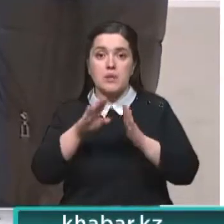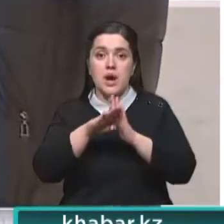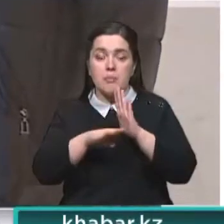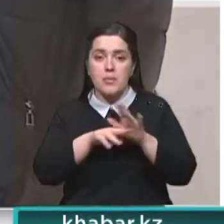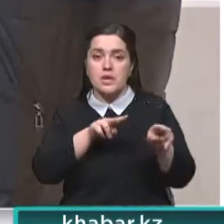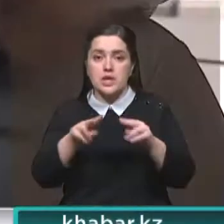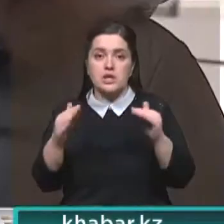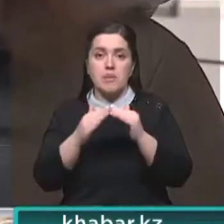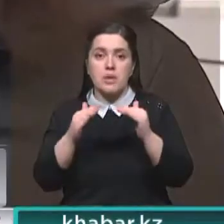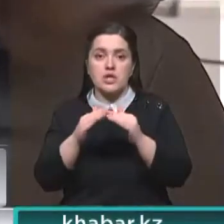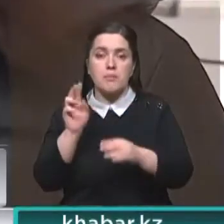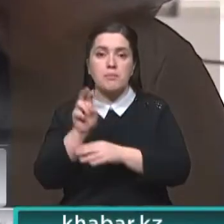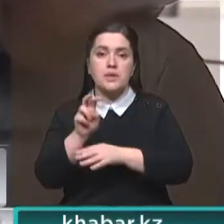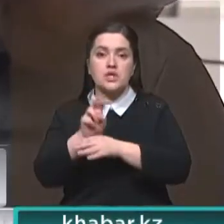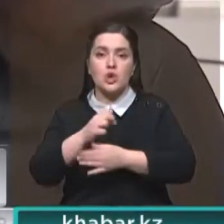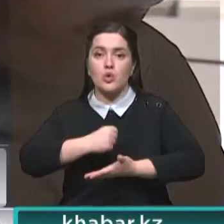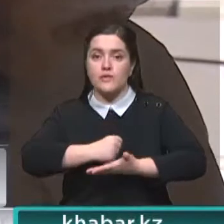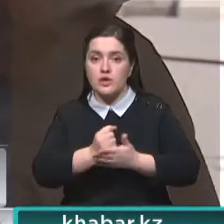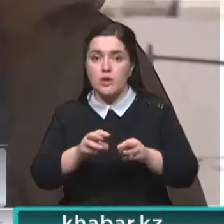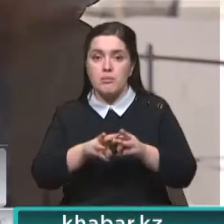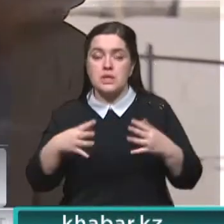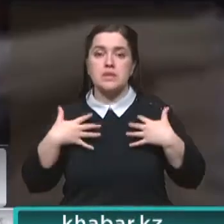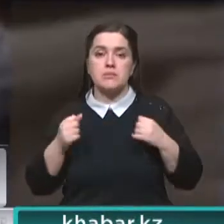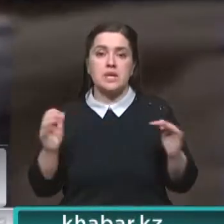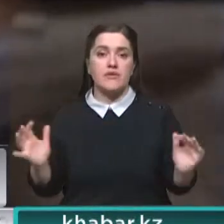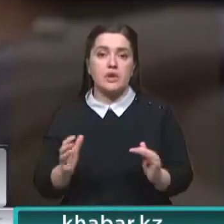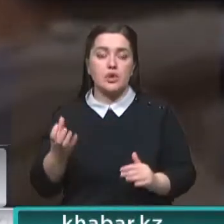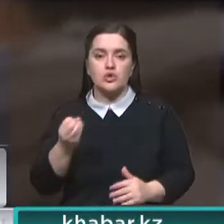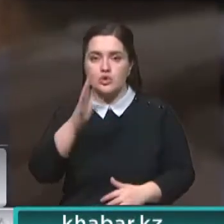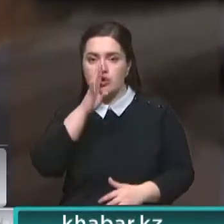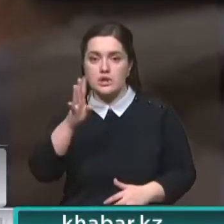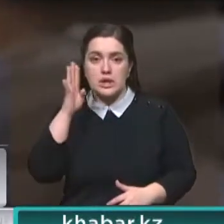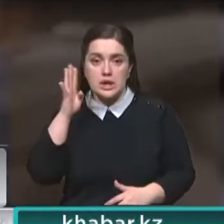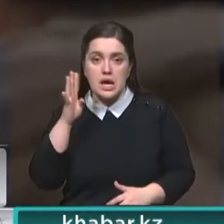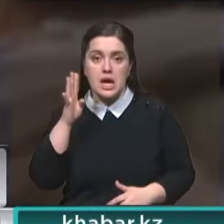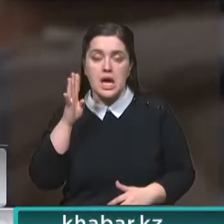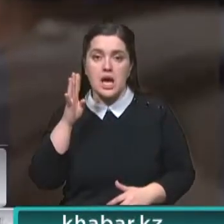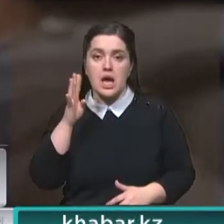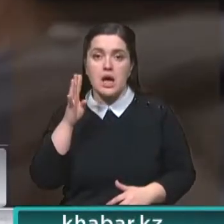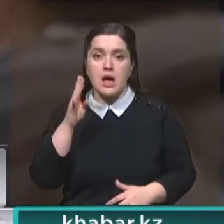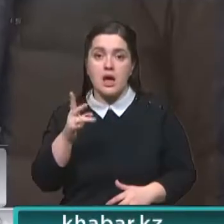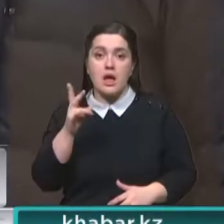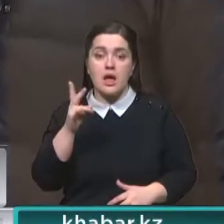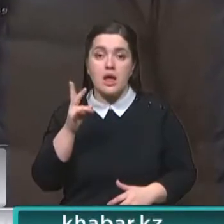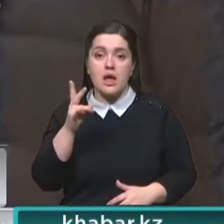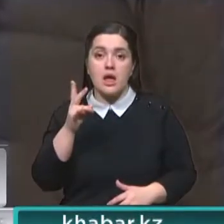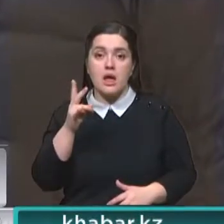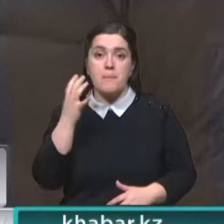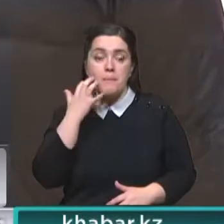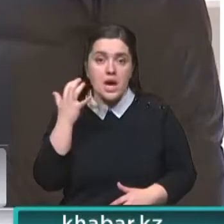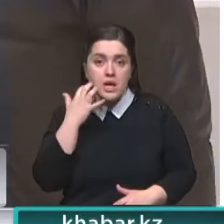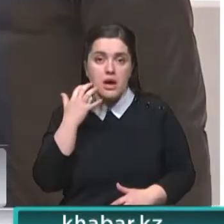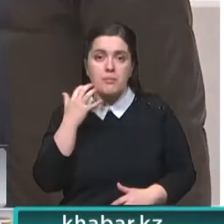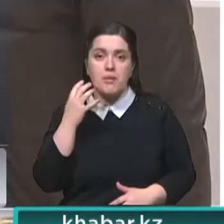программы патронажа их домашних посещения утвержденные министром здравоохранения еще 4 года назад согласно не я беременный могут